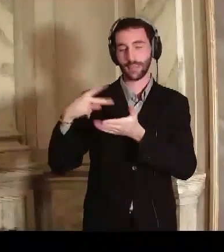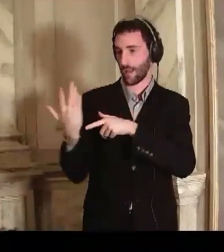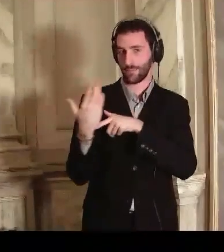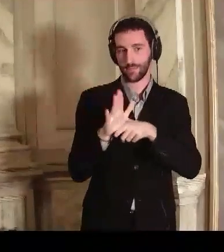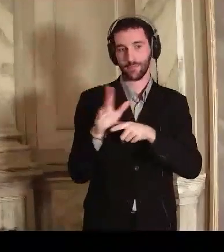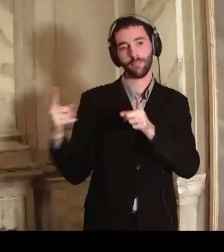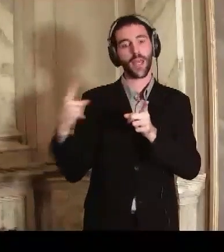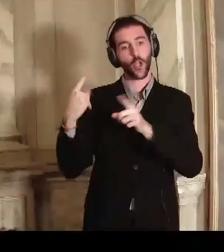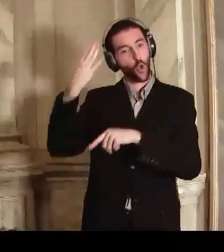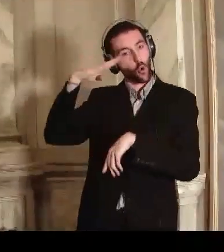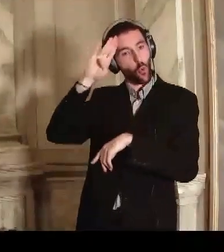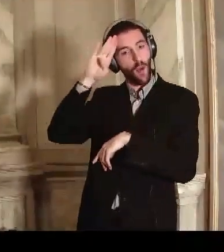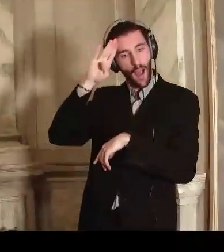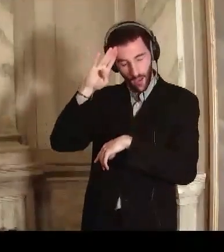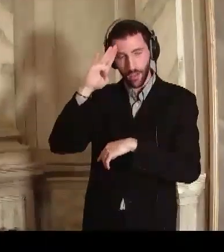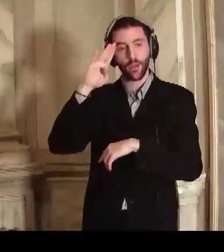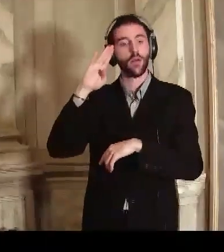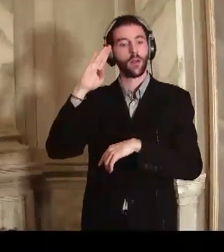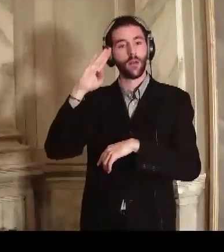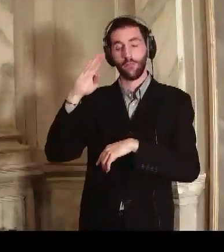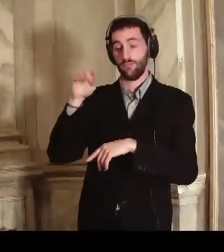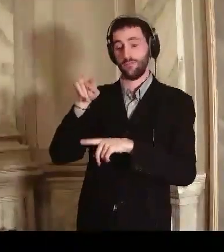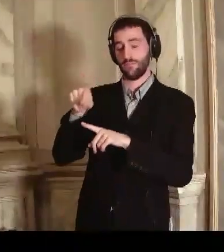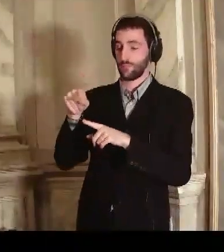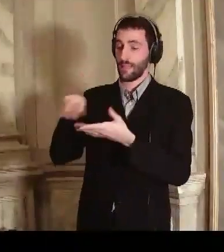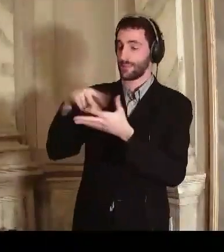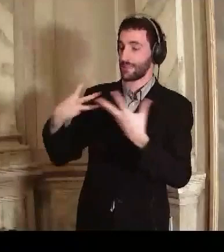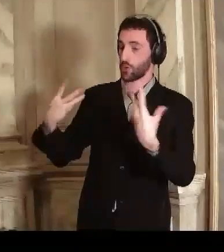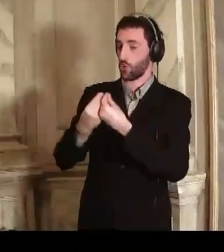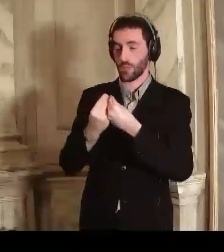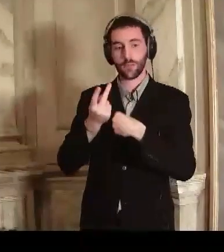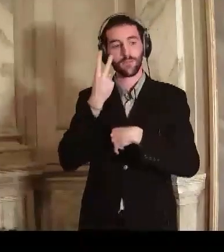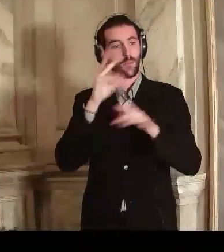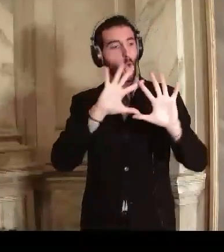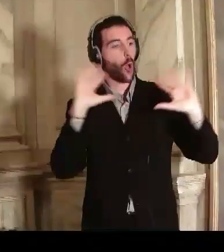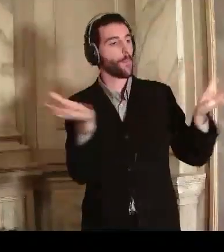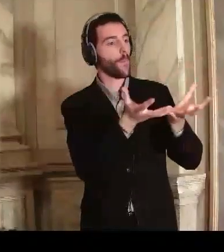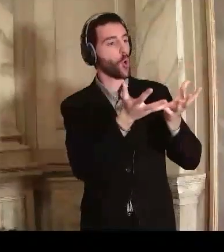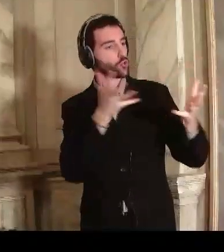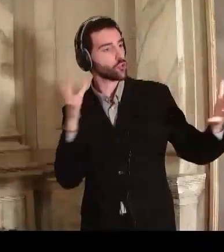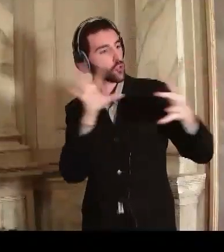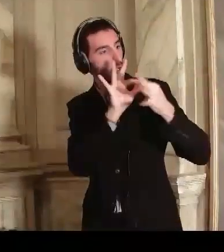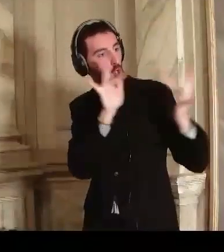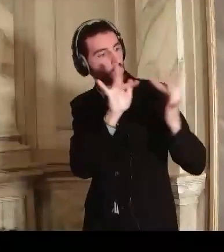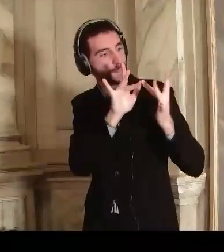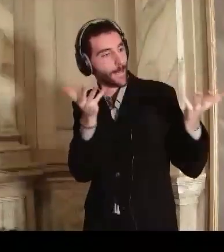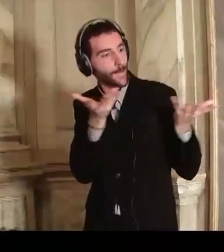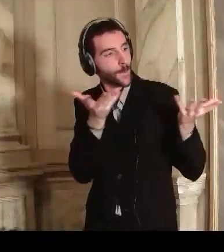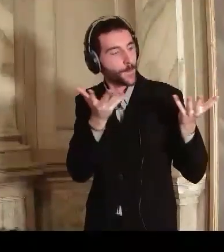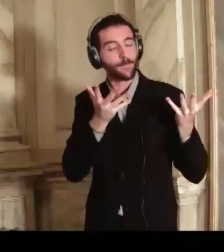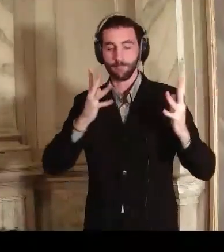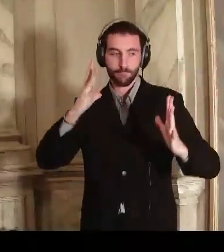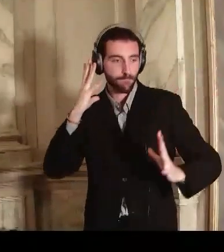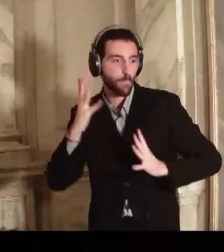Cuba. Acosta Danza, con i suoi incredibili danzatori, ha conquistato il mondo con performance appassionate e audaci dallo